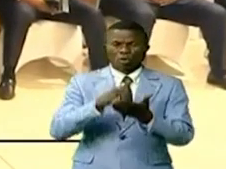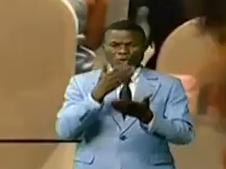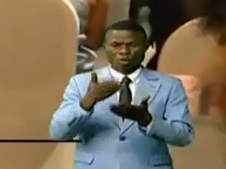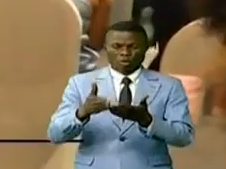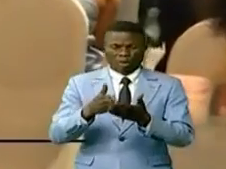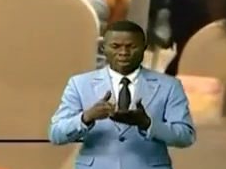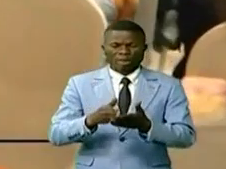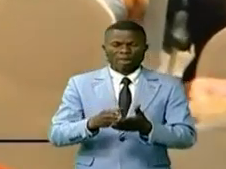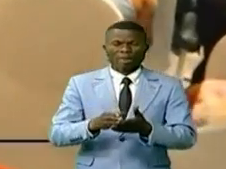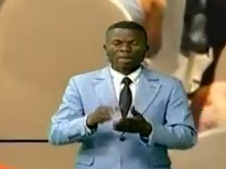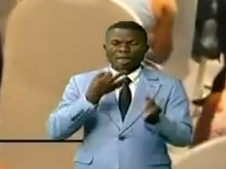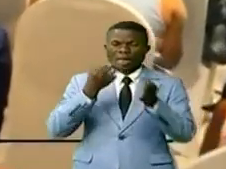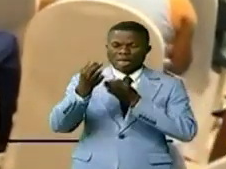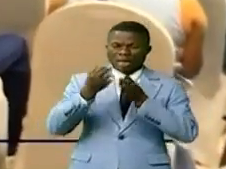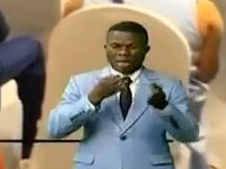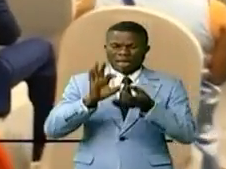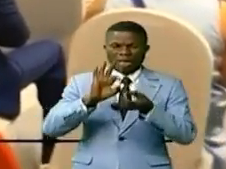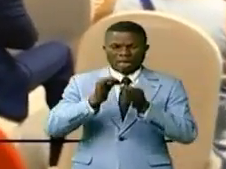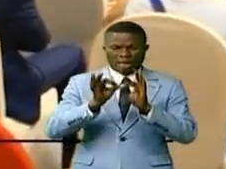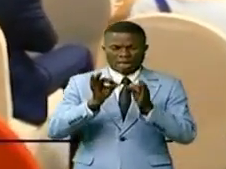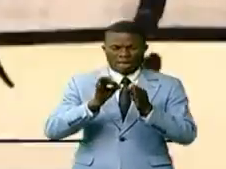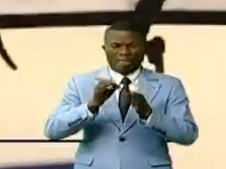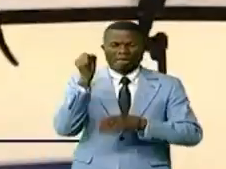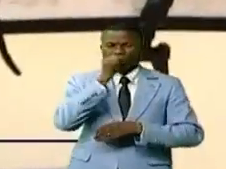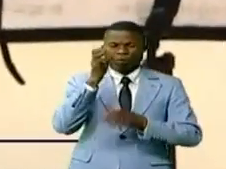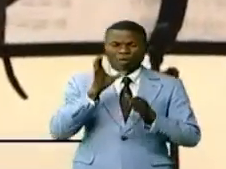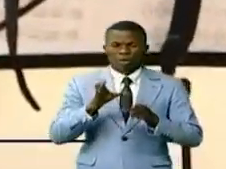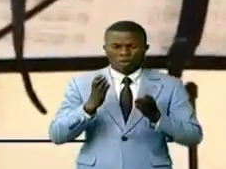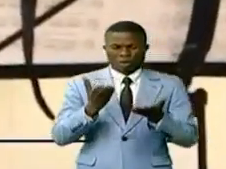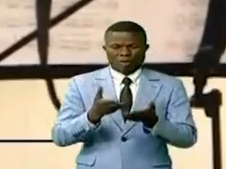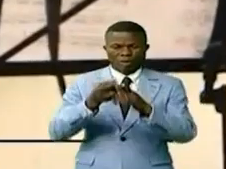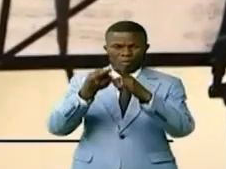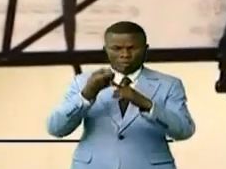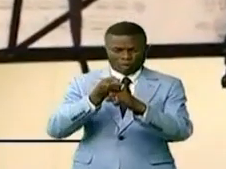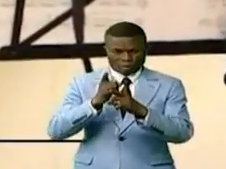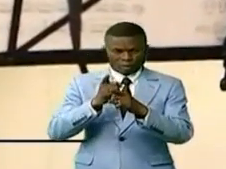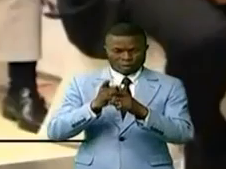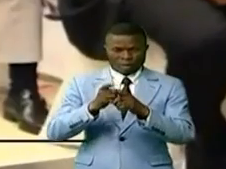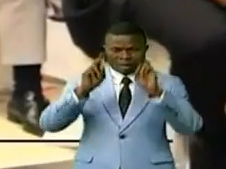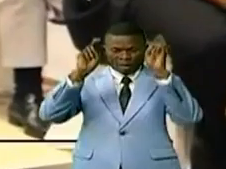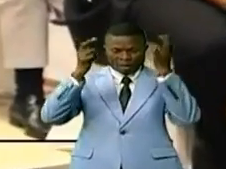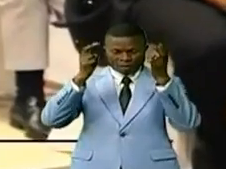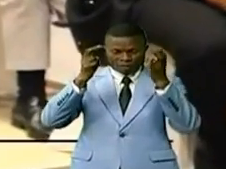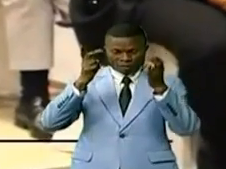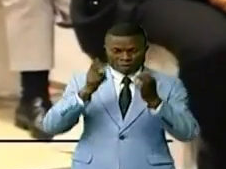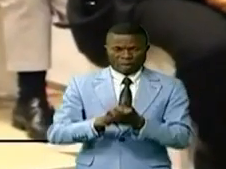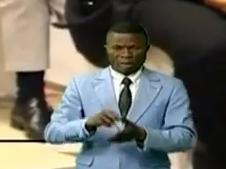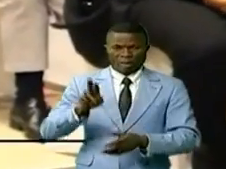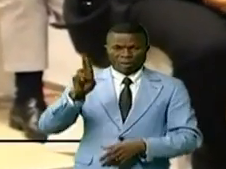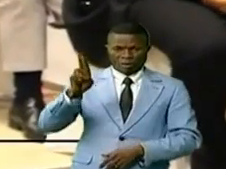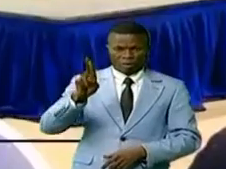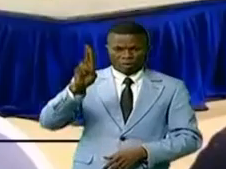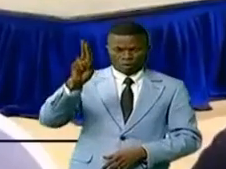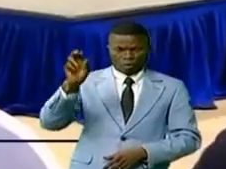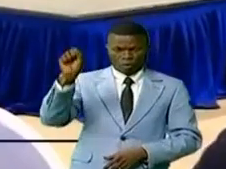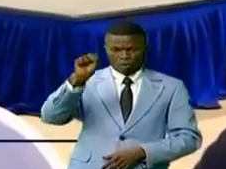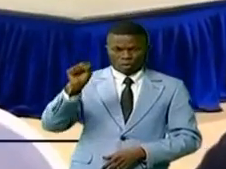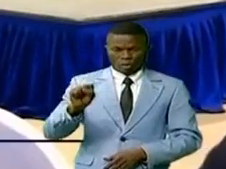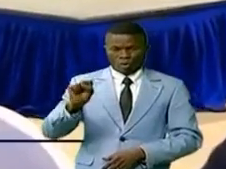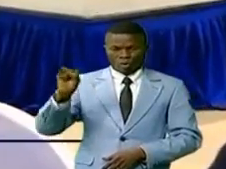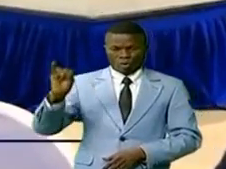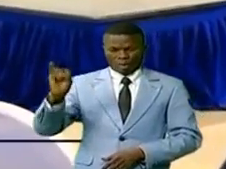classique interprété par des artistes musiciens venus de la ville de Saint-Pétersbourg ont été exécutés